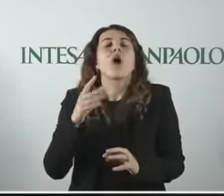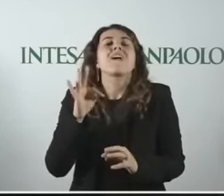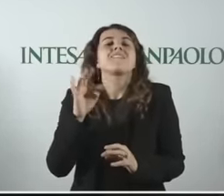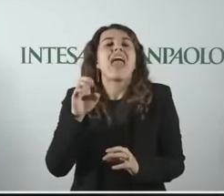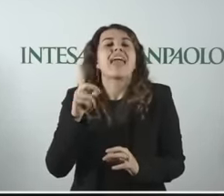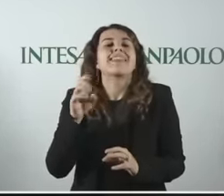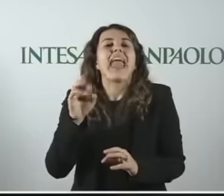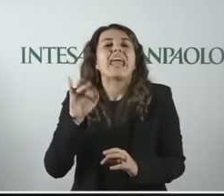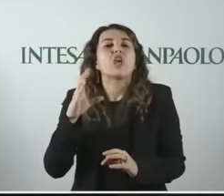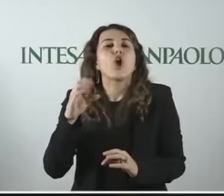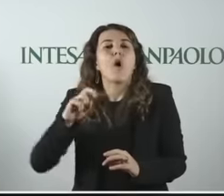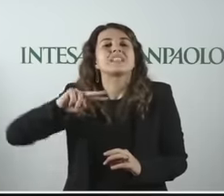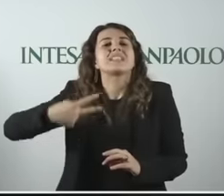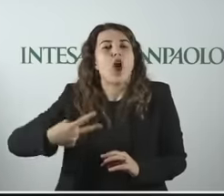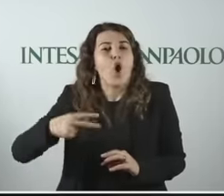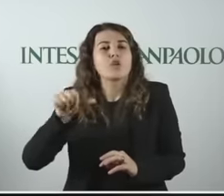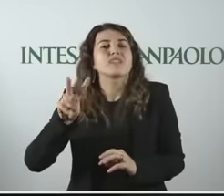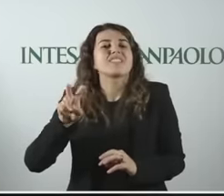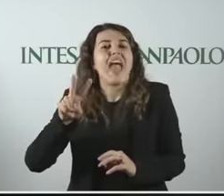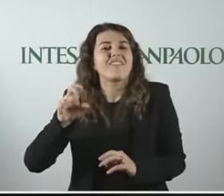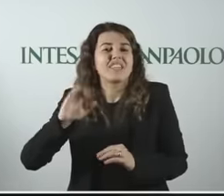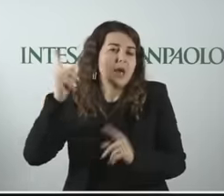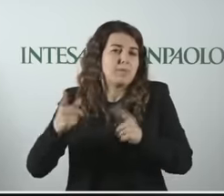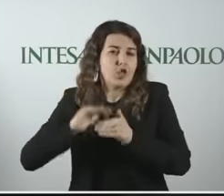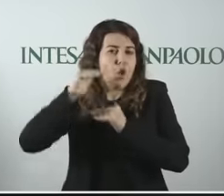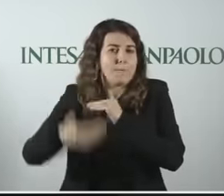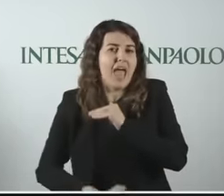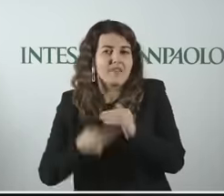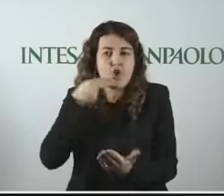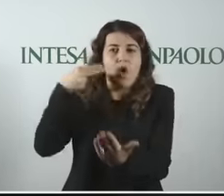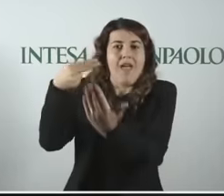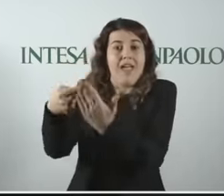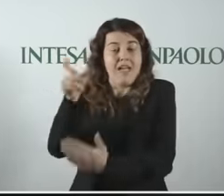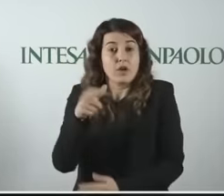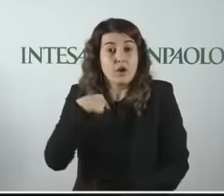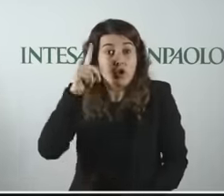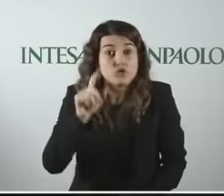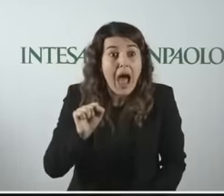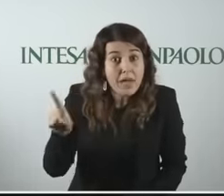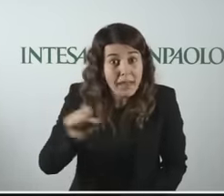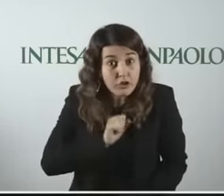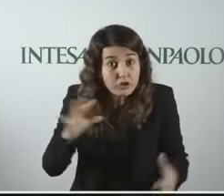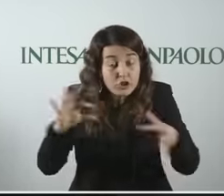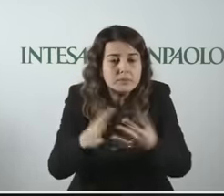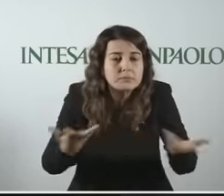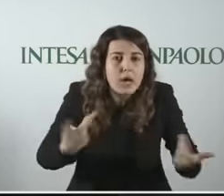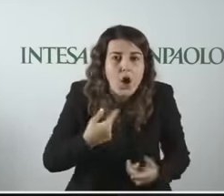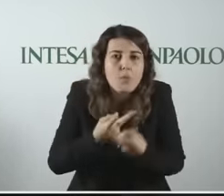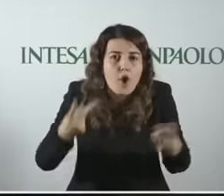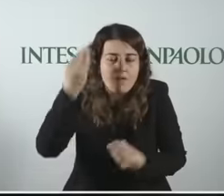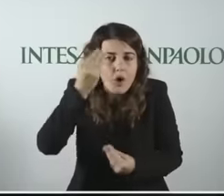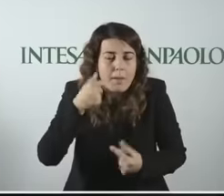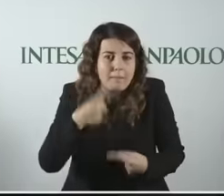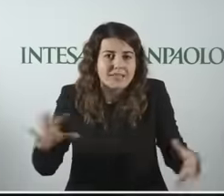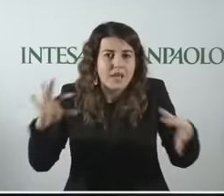II di Svevia nel Medioevo quindi e io non lo so se poi Alberto magari pensava a quello ma io diciamo ho preso alla lettera il